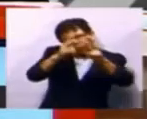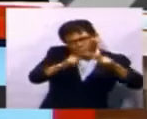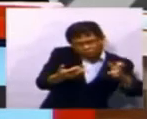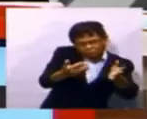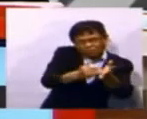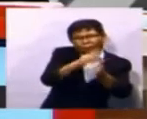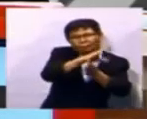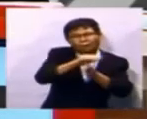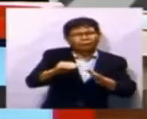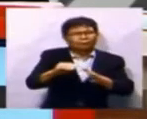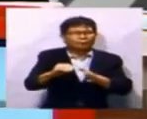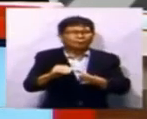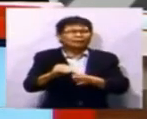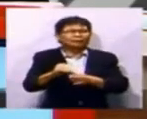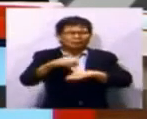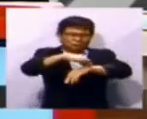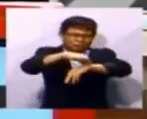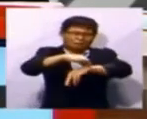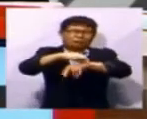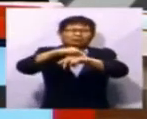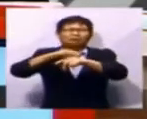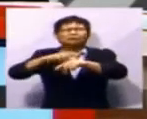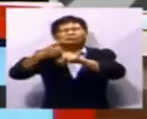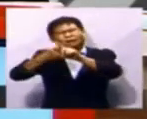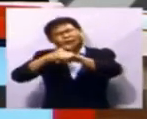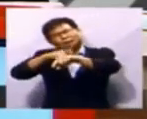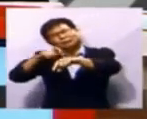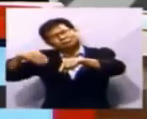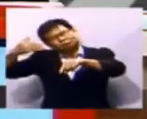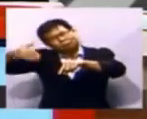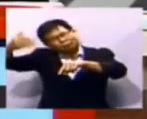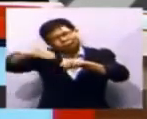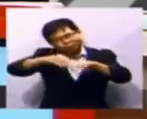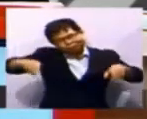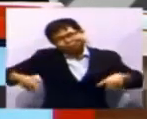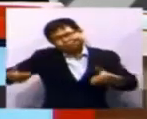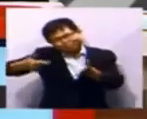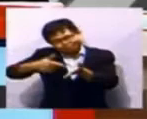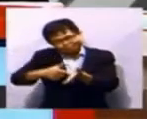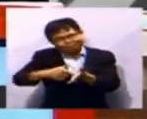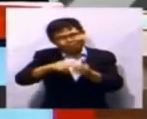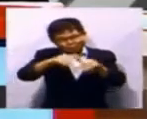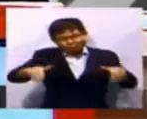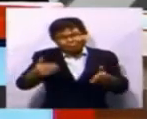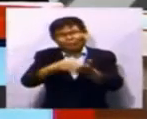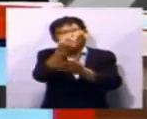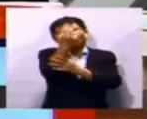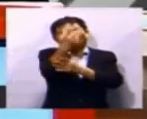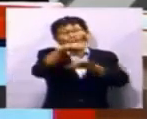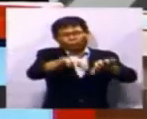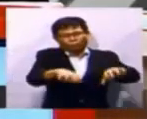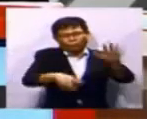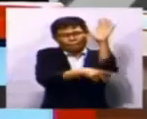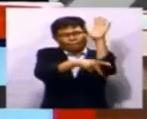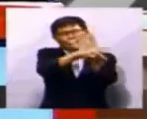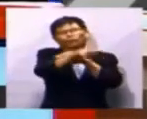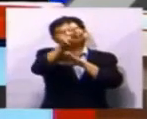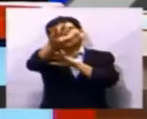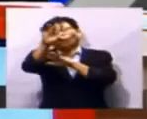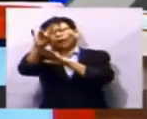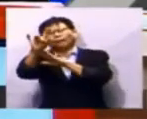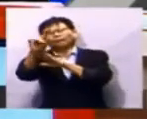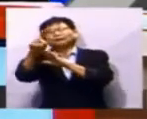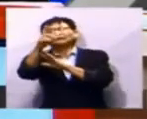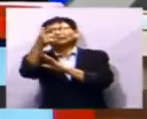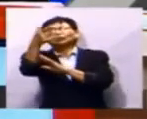berikutan perubahan demografi dan geografi dari semasa ke semasa. Persempadanan semula melibatkan 12 kawasan Parlimen dan 28